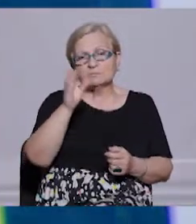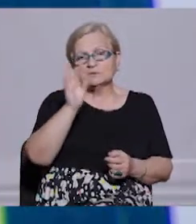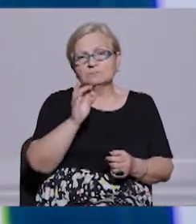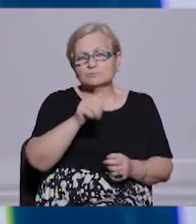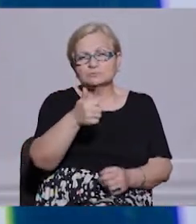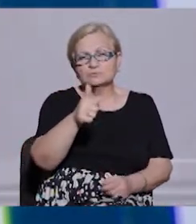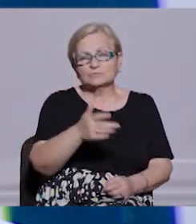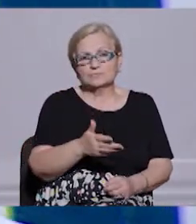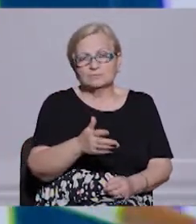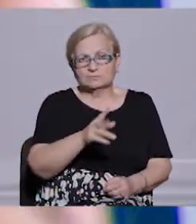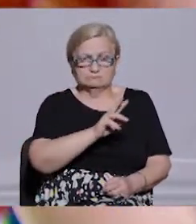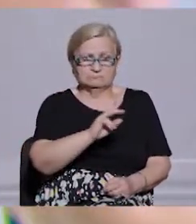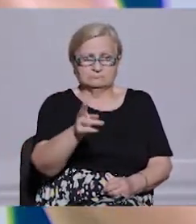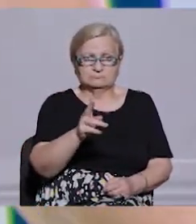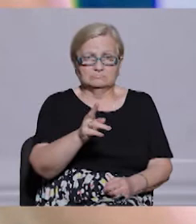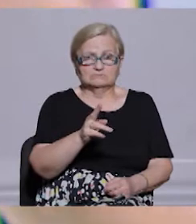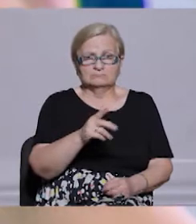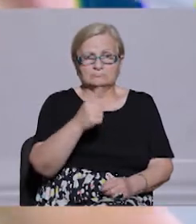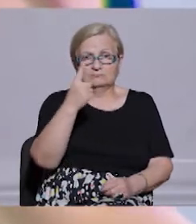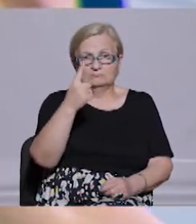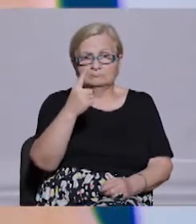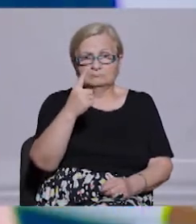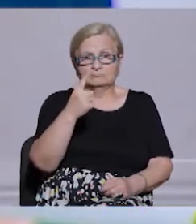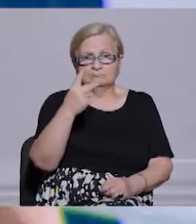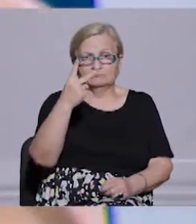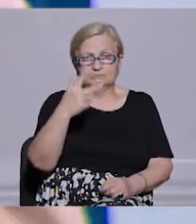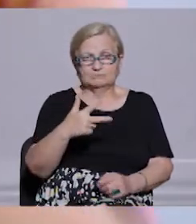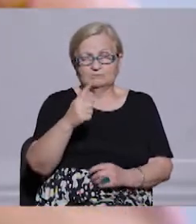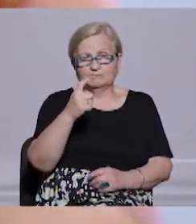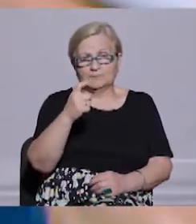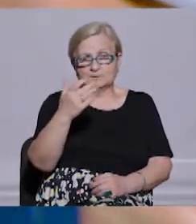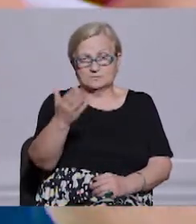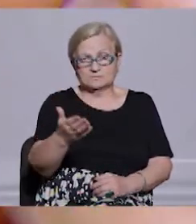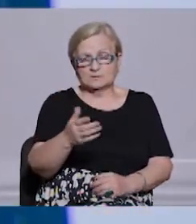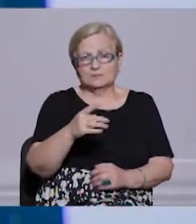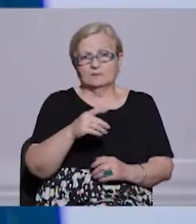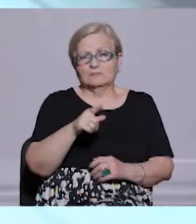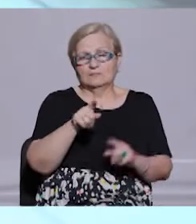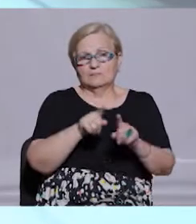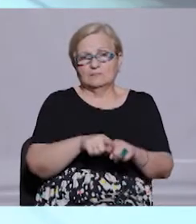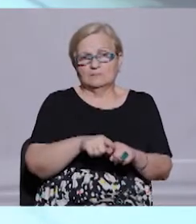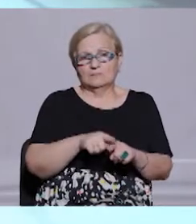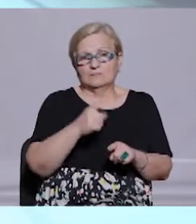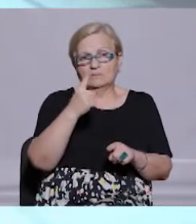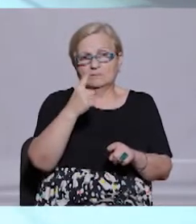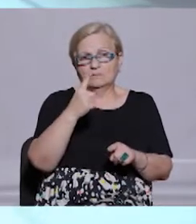1/3%? ანალოგიურად ნიშნავს მეასედ ნაწილს, ანუ ეს იქნება